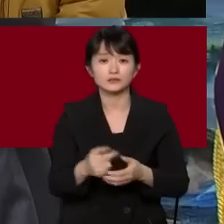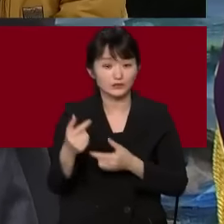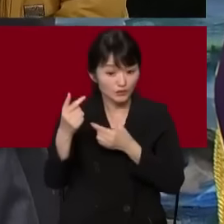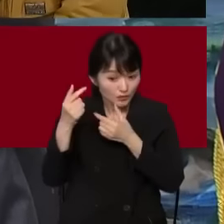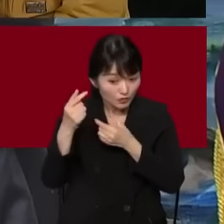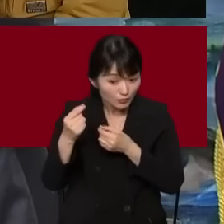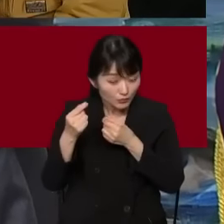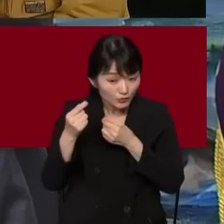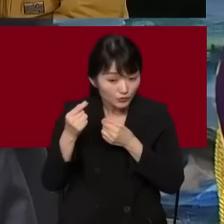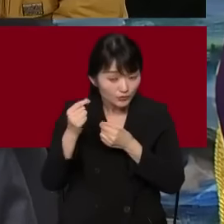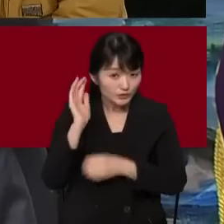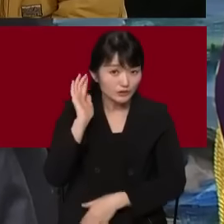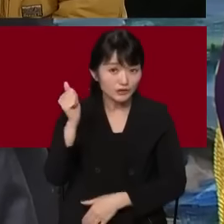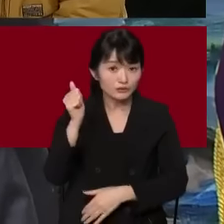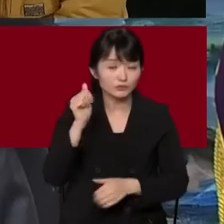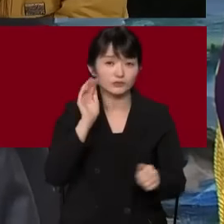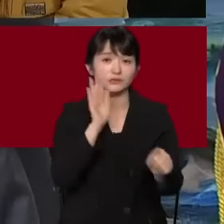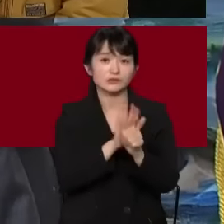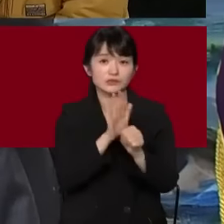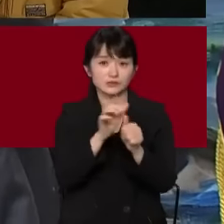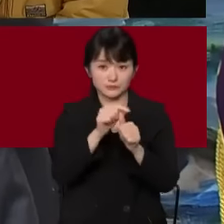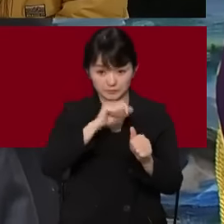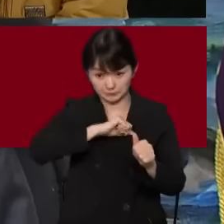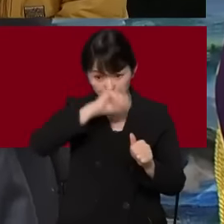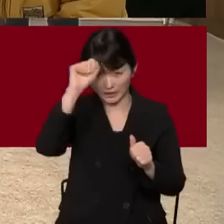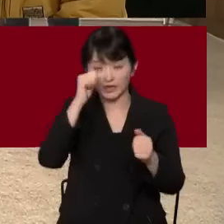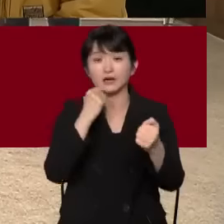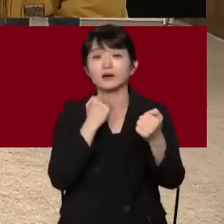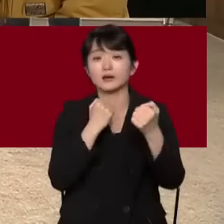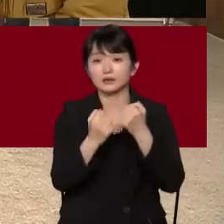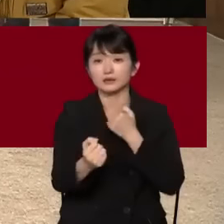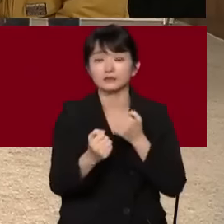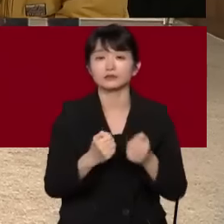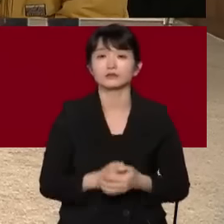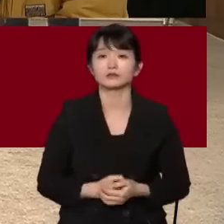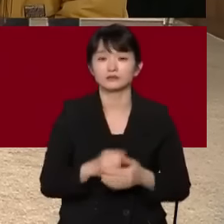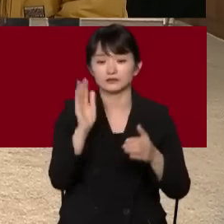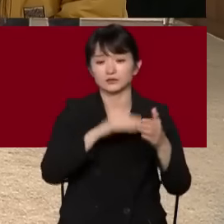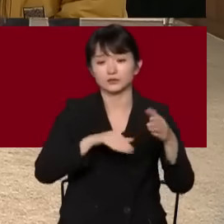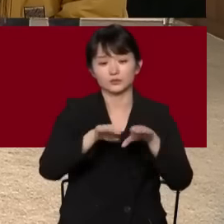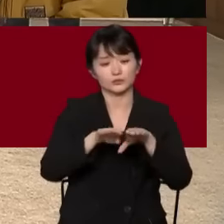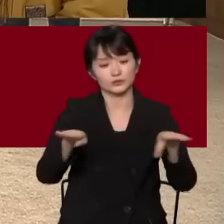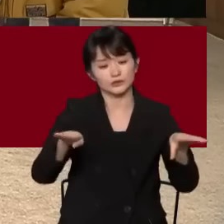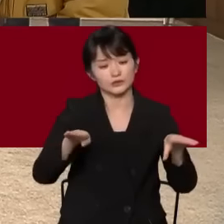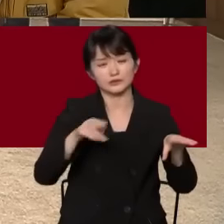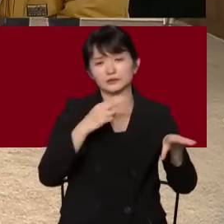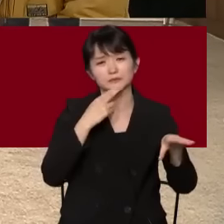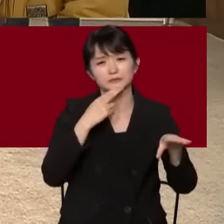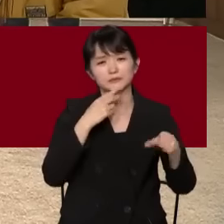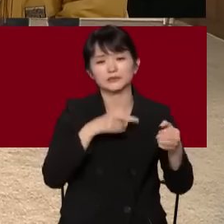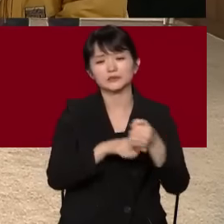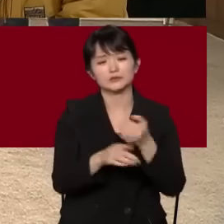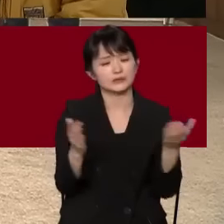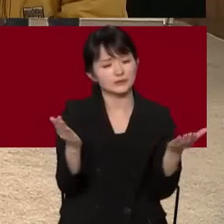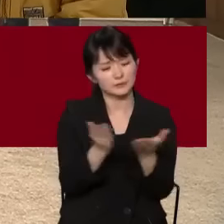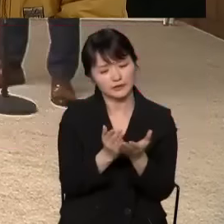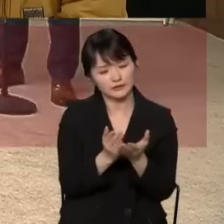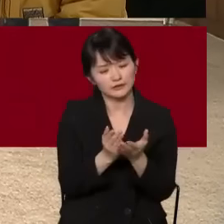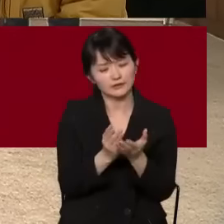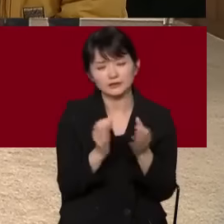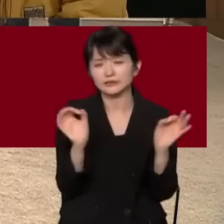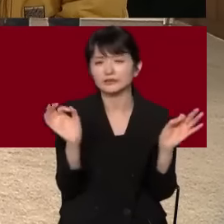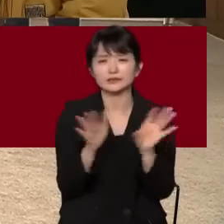당선되셨습니다. 보수의 지지로 당선되셨습니다. 그럼에도 불구하고 공정함을 잃어버리셨고 합리적임을 잃어버리셨고